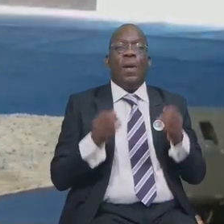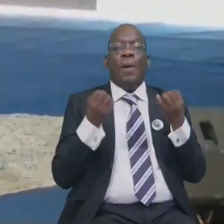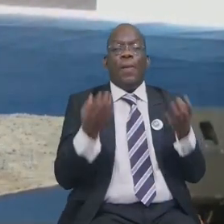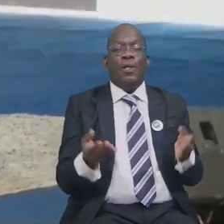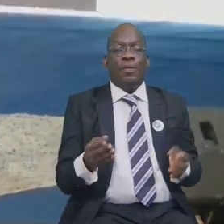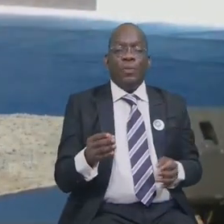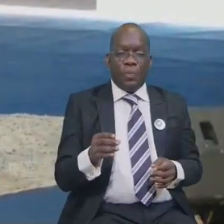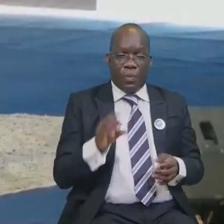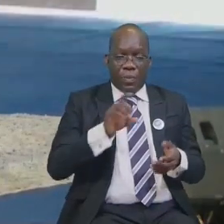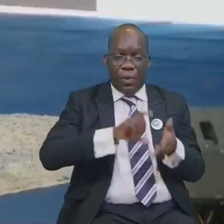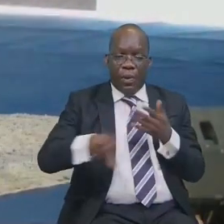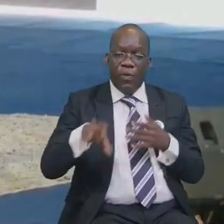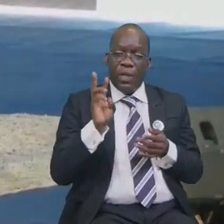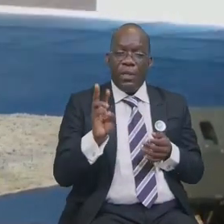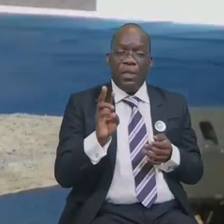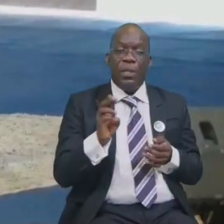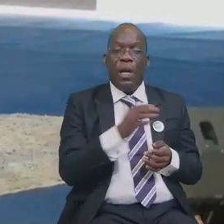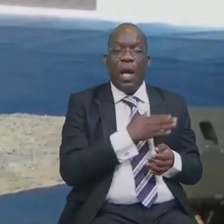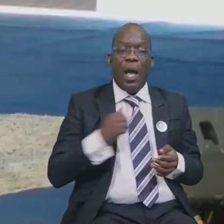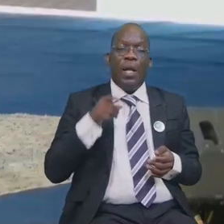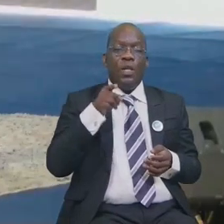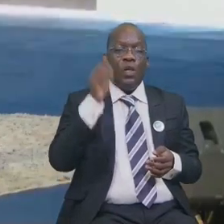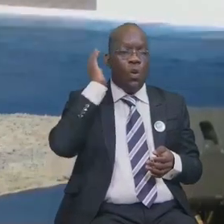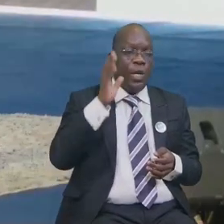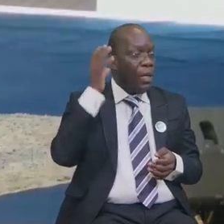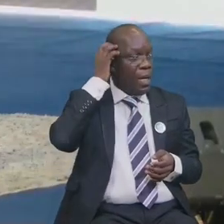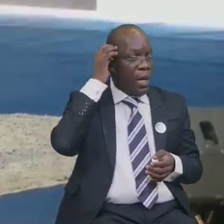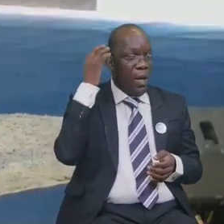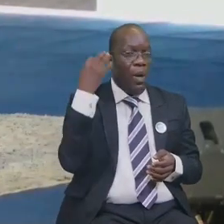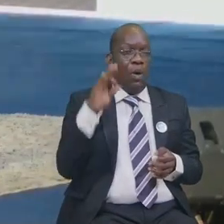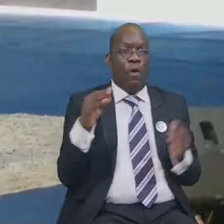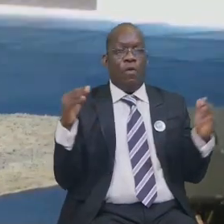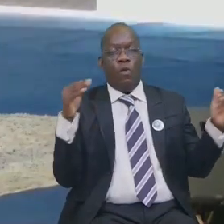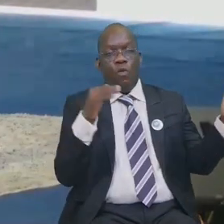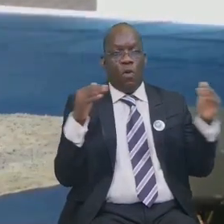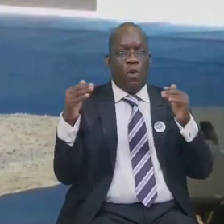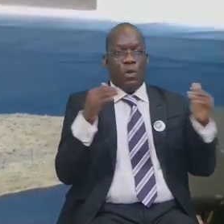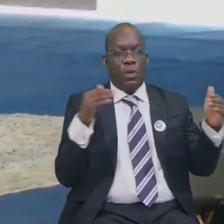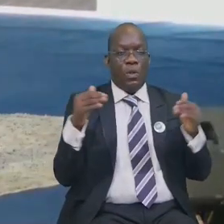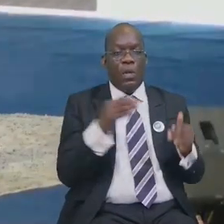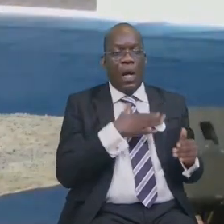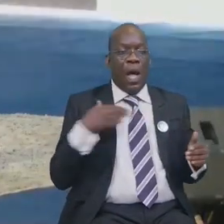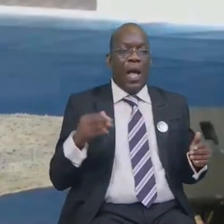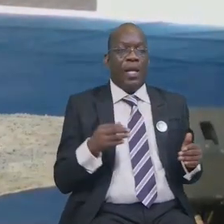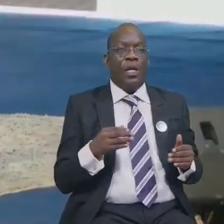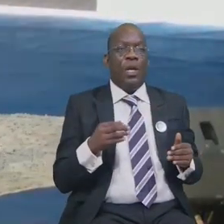dit, vous entendrez parler de guerre et de bruit de